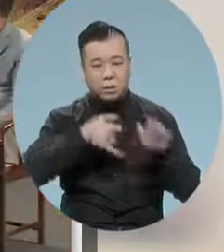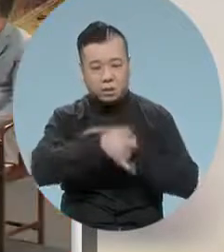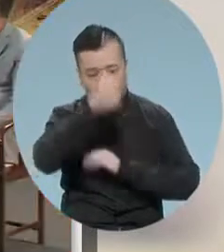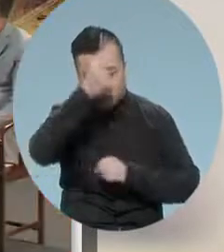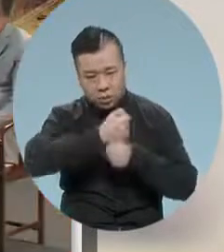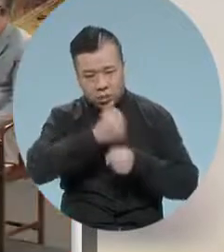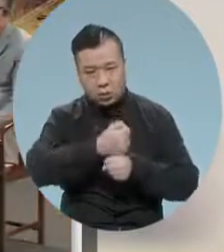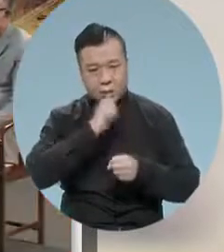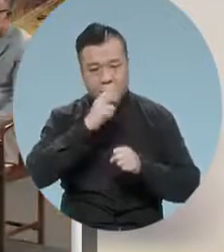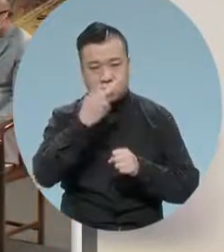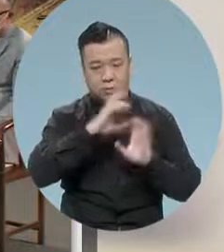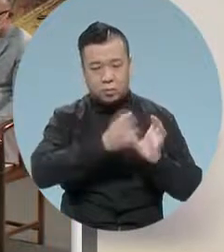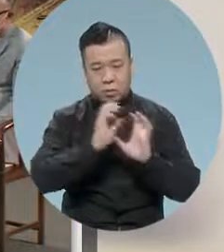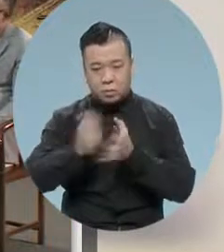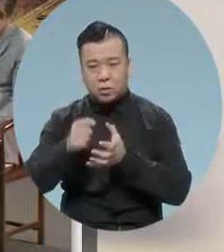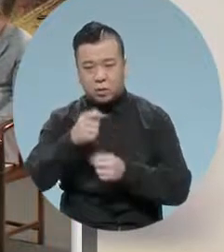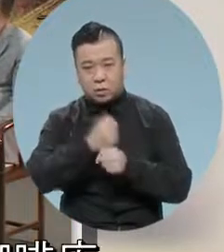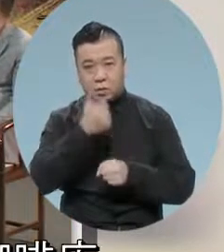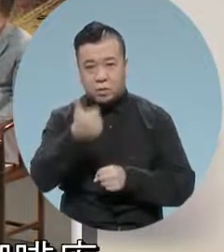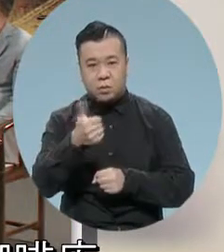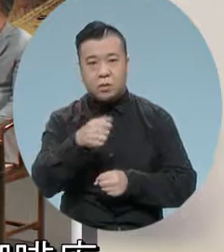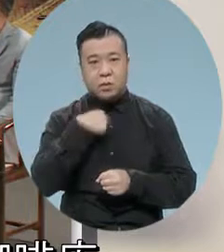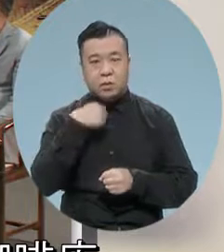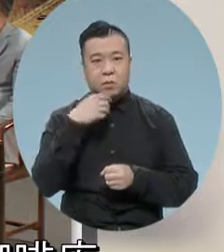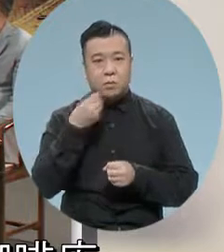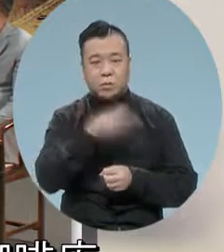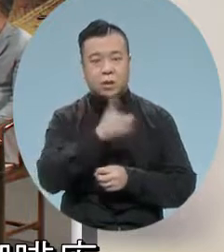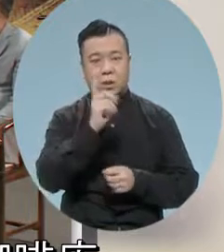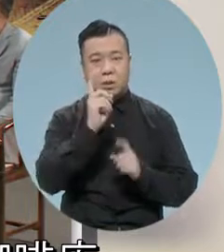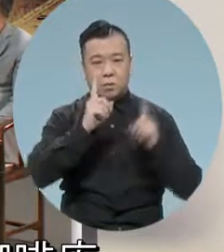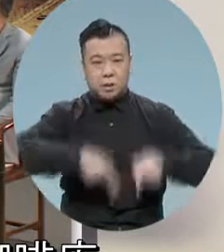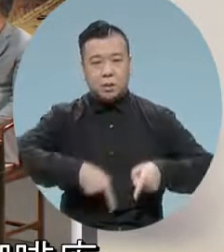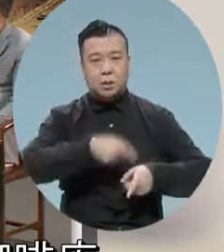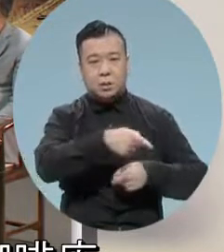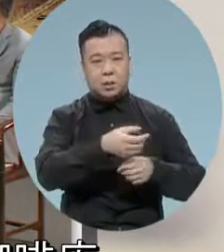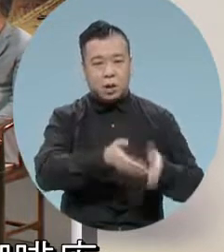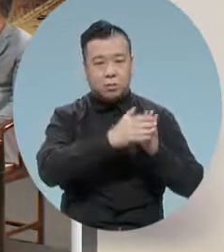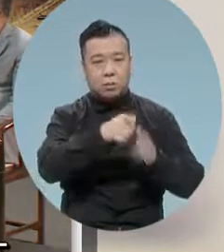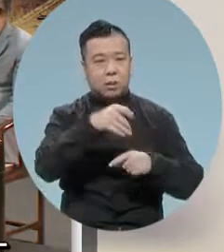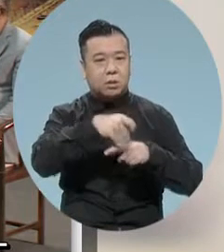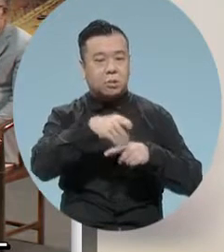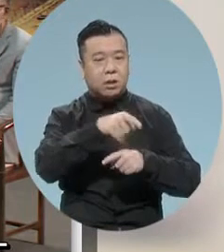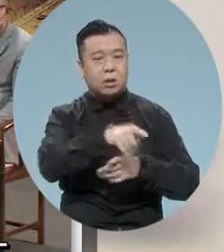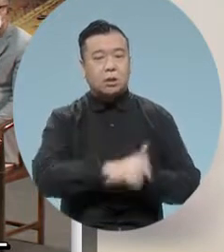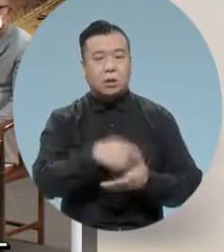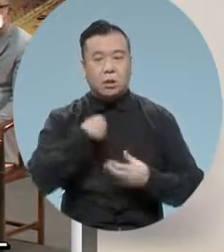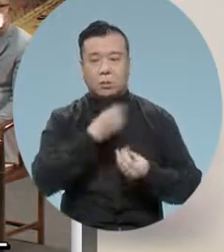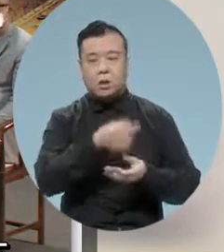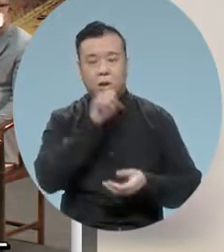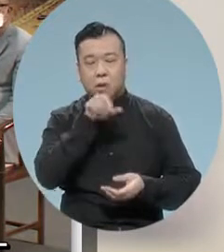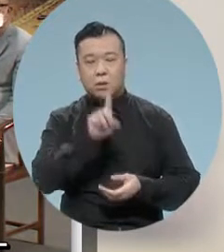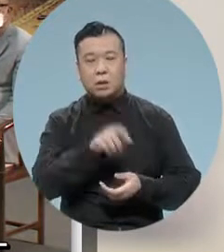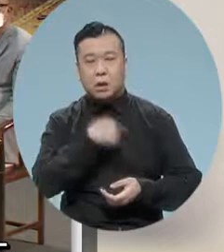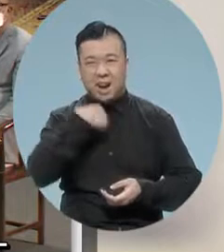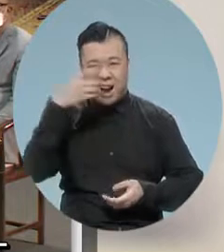我們選了兩隊隊伍出來做得好的，我們會投100萬給他，就去開個咖啡店在深圳。我想帶出什麼呢，就是